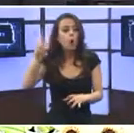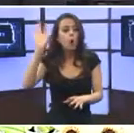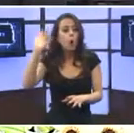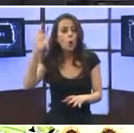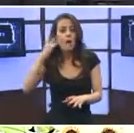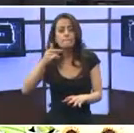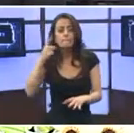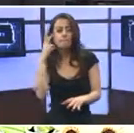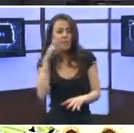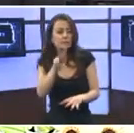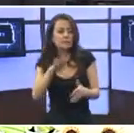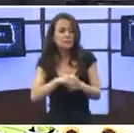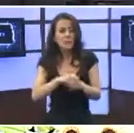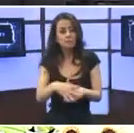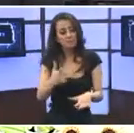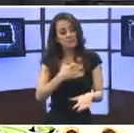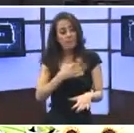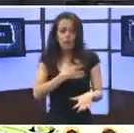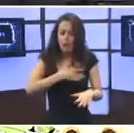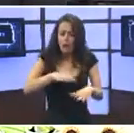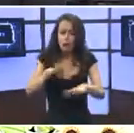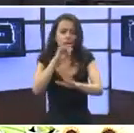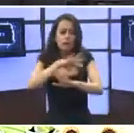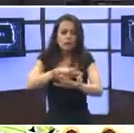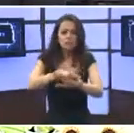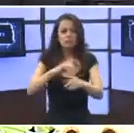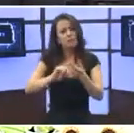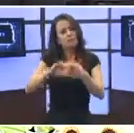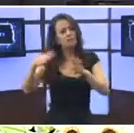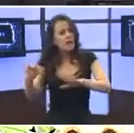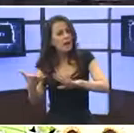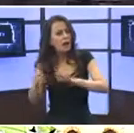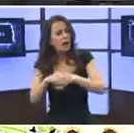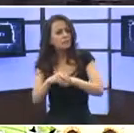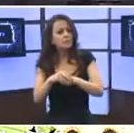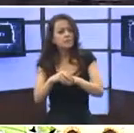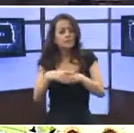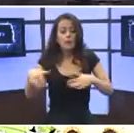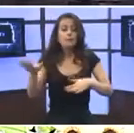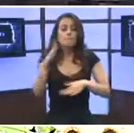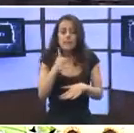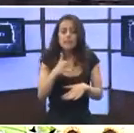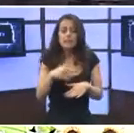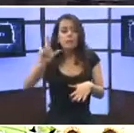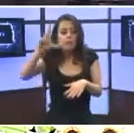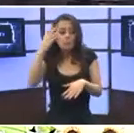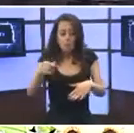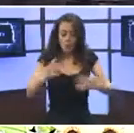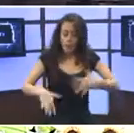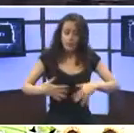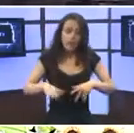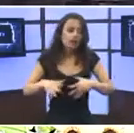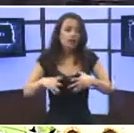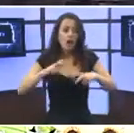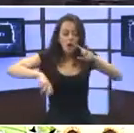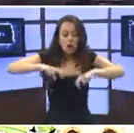Ama burada tabii kalp hastası veya kolu olmayan kısmen. Ya biz ihtiyaç duyan engelliyi anladım. Söylüyoruz. Evet başkanım. Birebir ihtiyaç duyan. Benim de